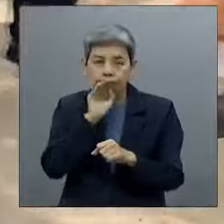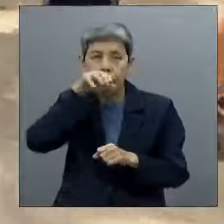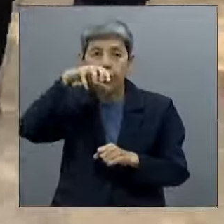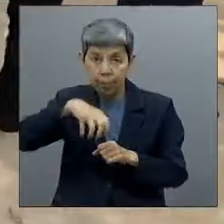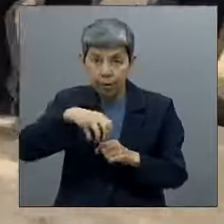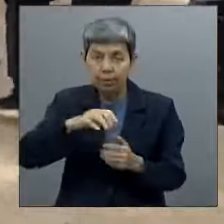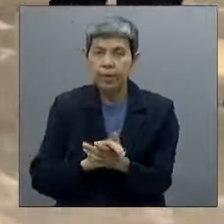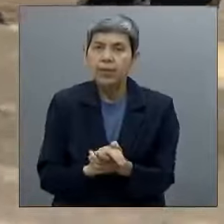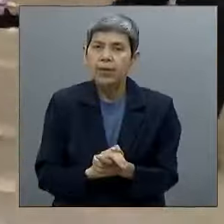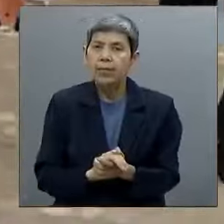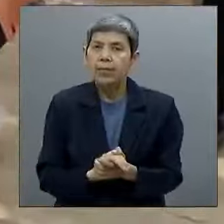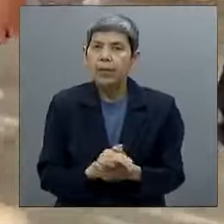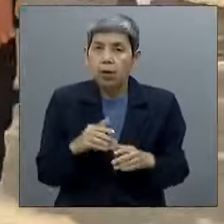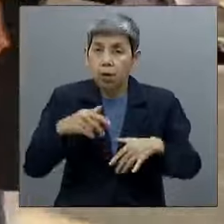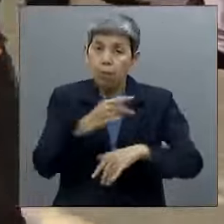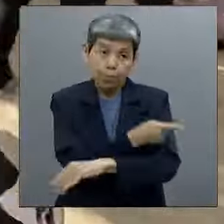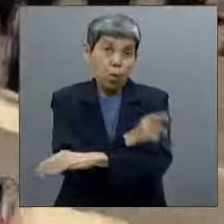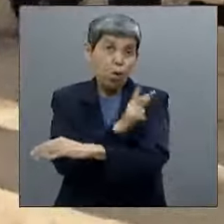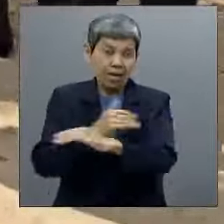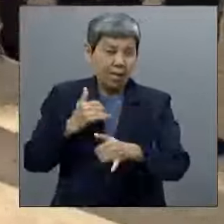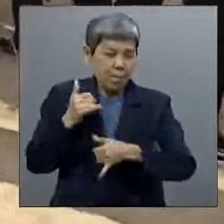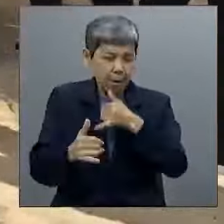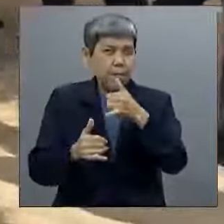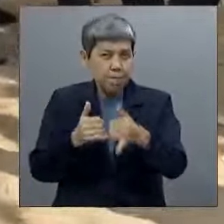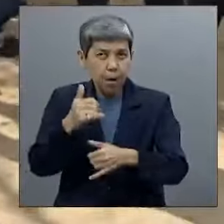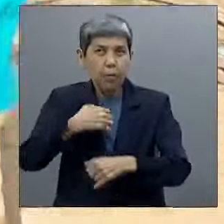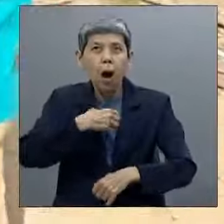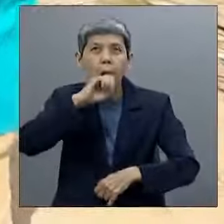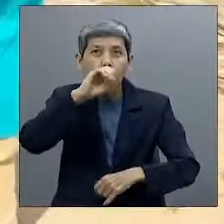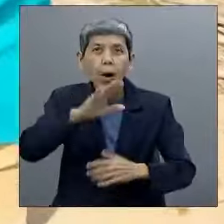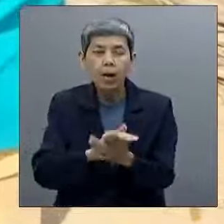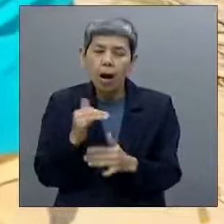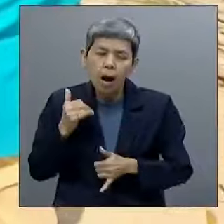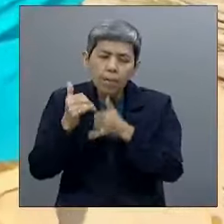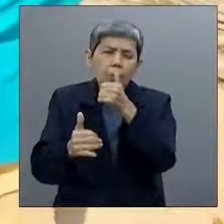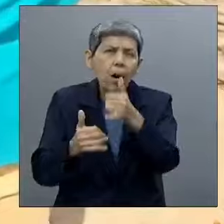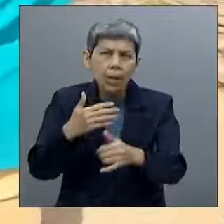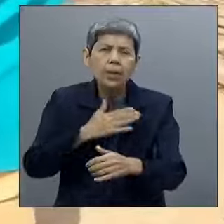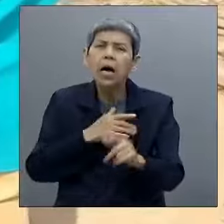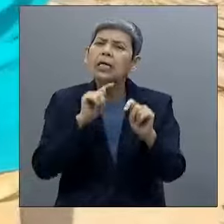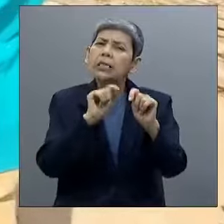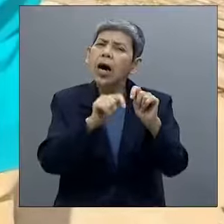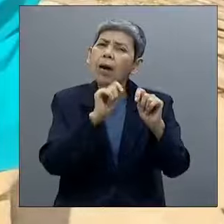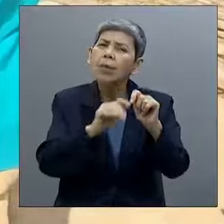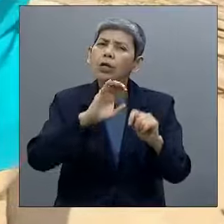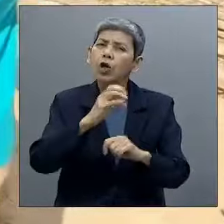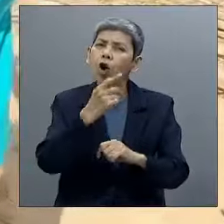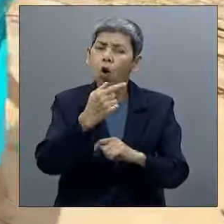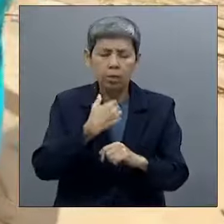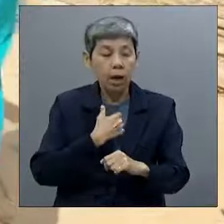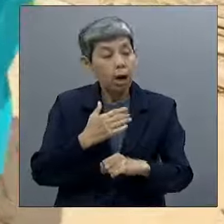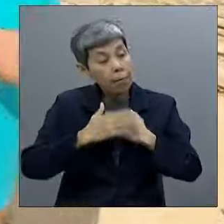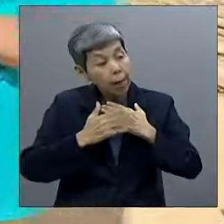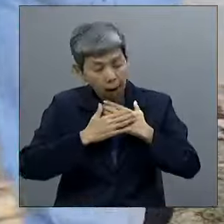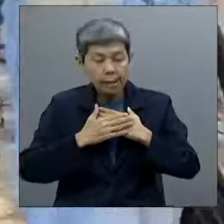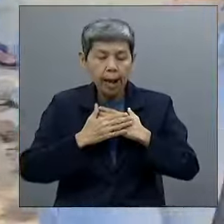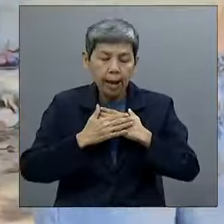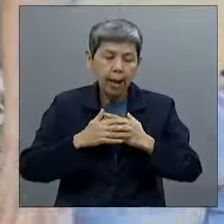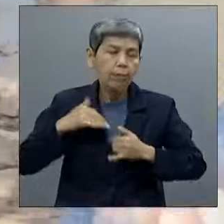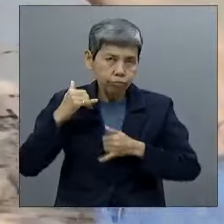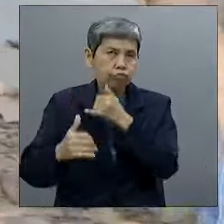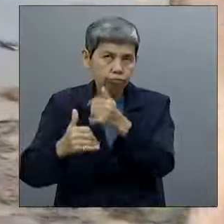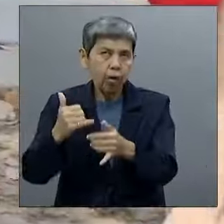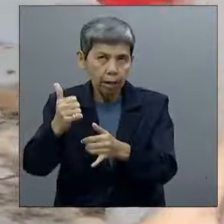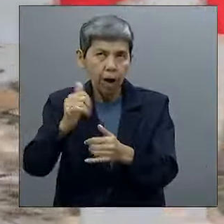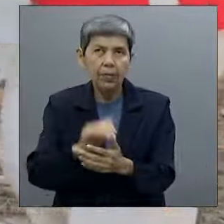องชาวภูเก็ตที่มาร่วมกิจกรรมบอกว่าเดินทางมาจากตำบลฉลองตามคำชักชวนของสื่อท้องถิ่น